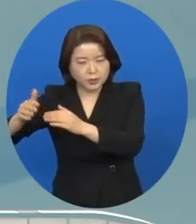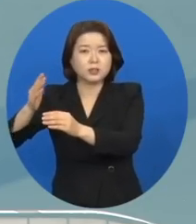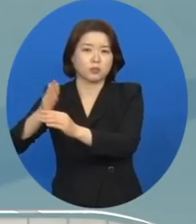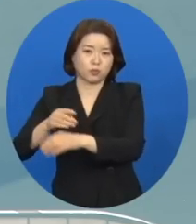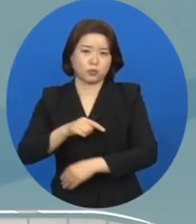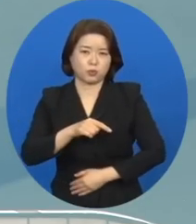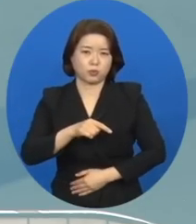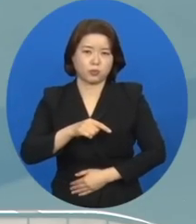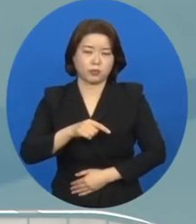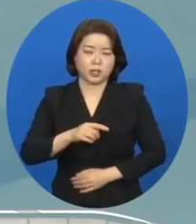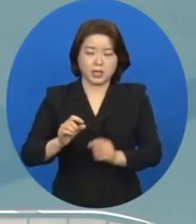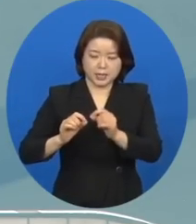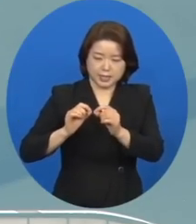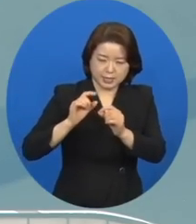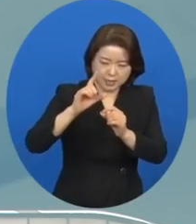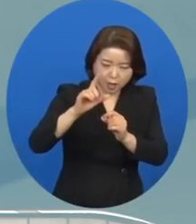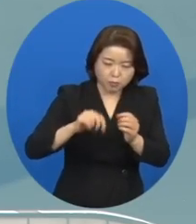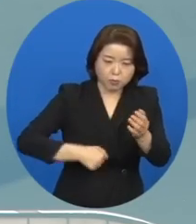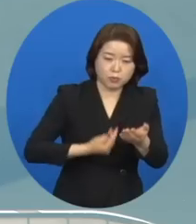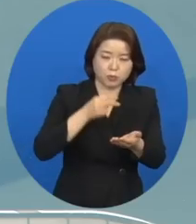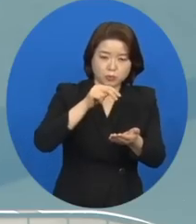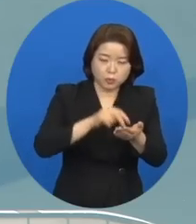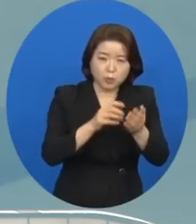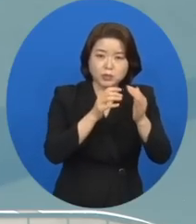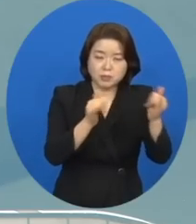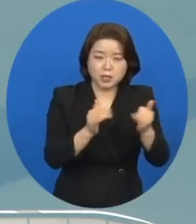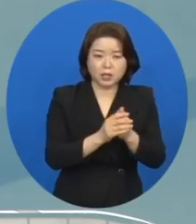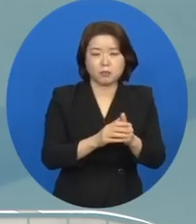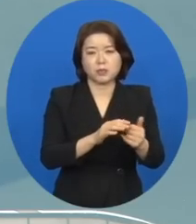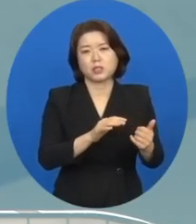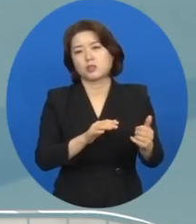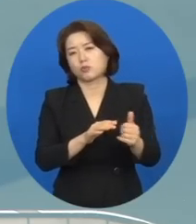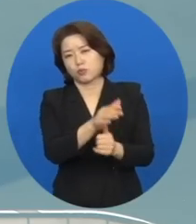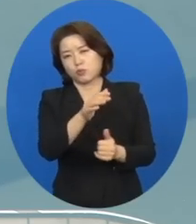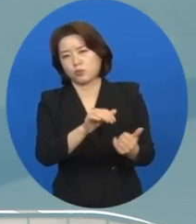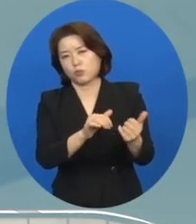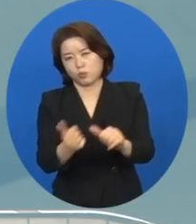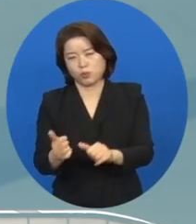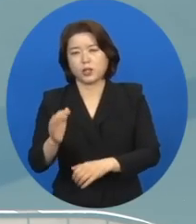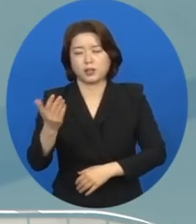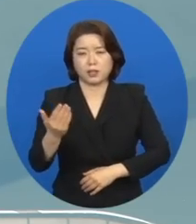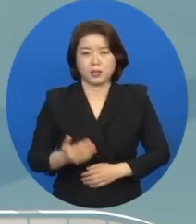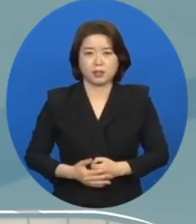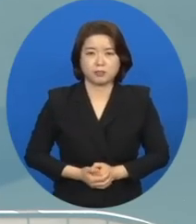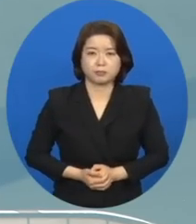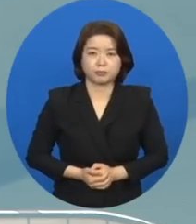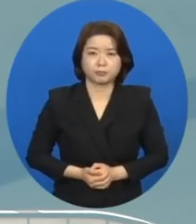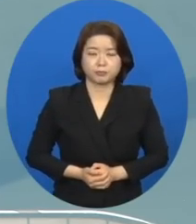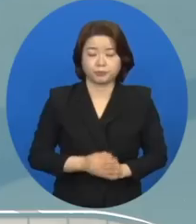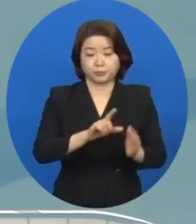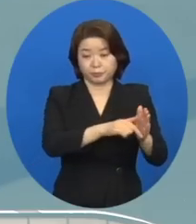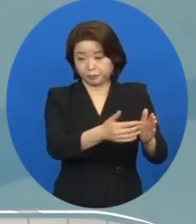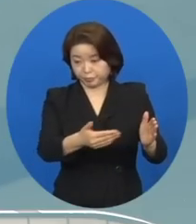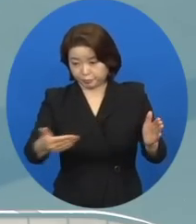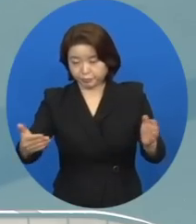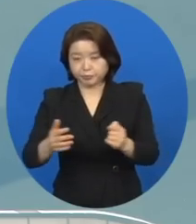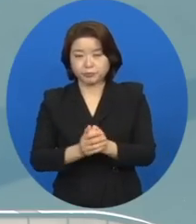그래서 거의 많은 대부분의 사람들이 죽임을 당하게 됩니다. 세월이 흘렀습니다.